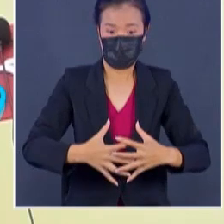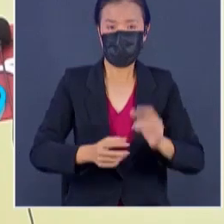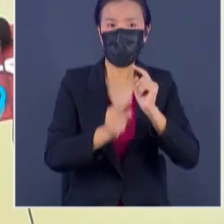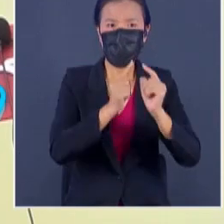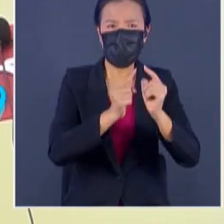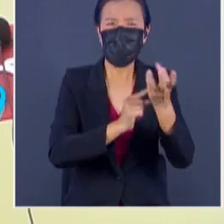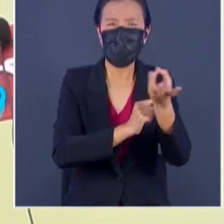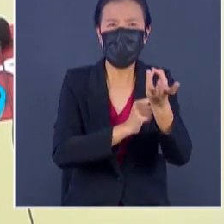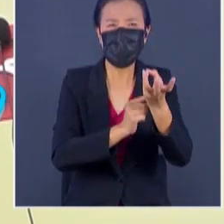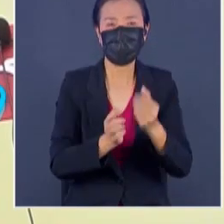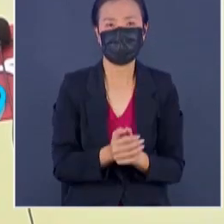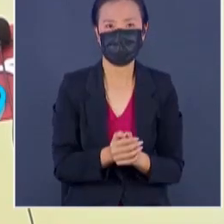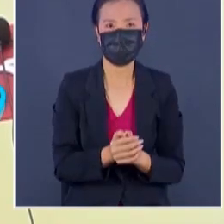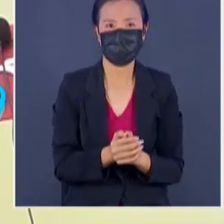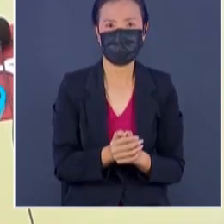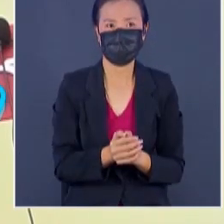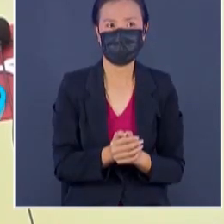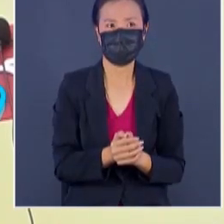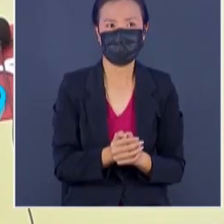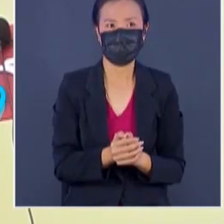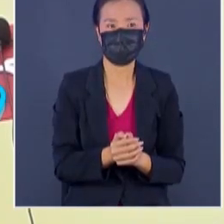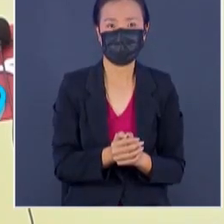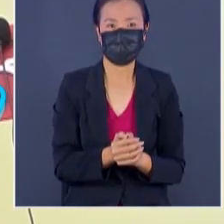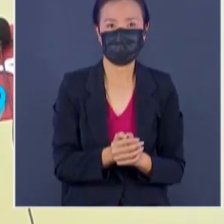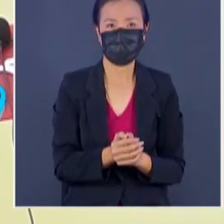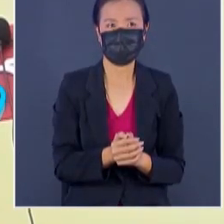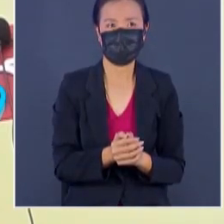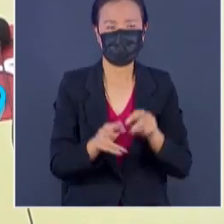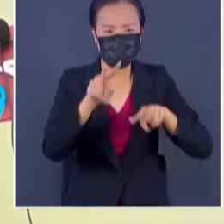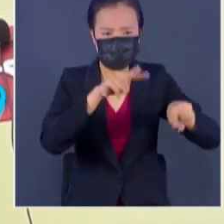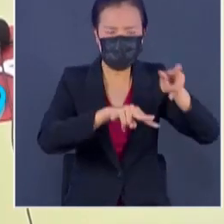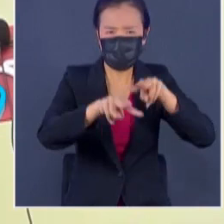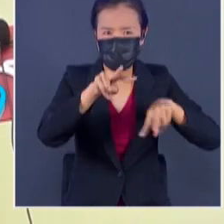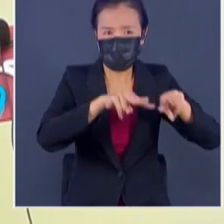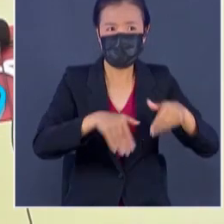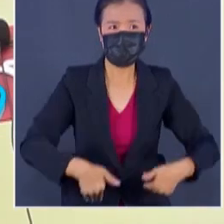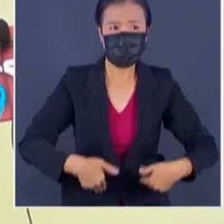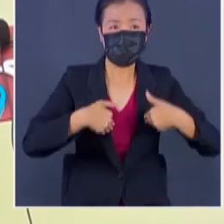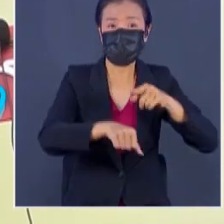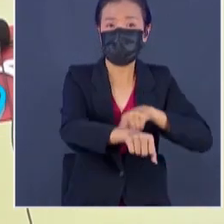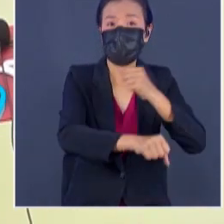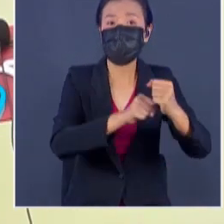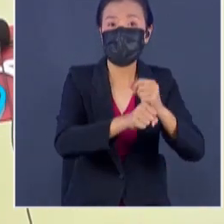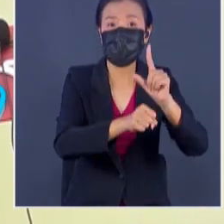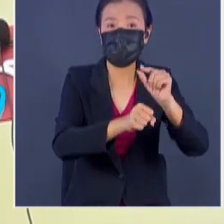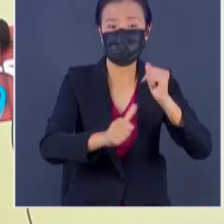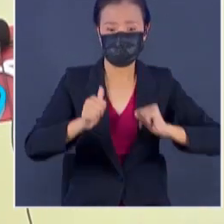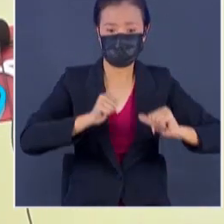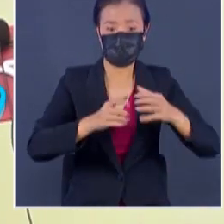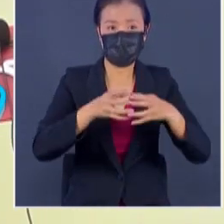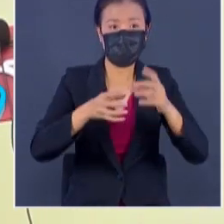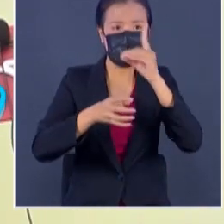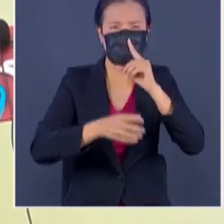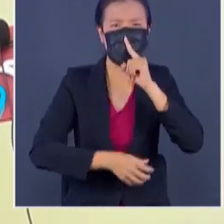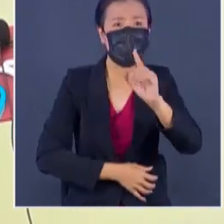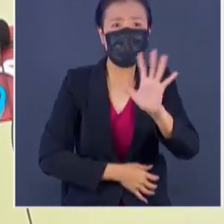กับน้องน้อยมากนะคะแล้วก็อีกอย่างนึงมันทำแล้วเราก็ดูแลเขามานะชีวิต20ปีที่ผ่านมาในวงการบันเทิงไม่เคยคิดจะฟ้